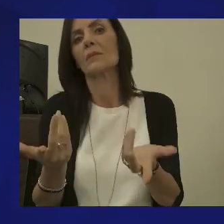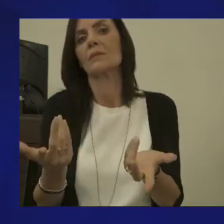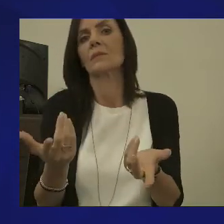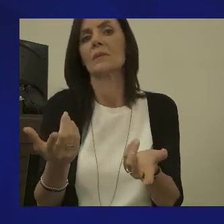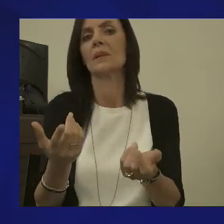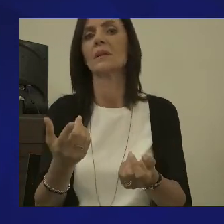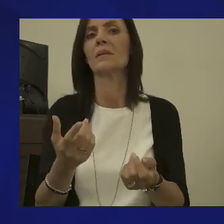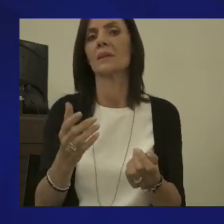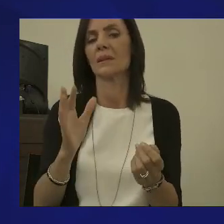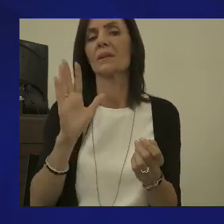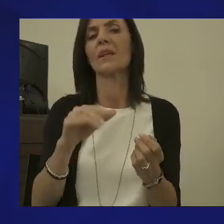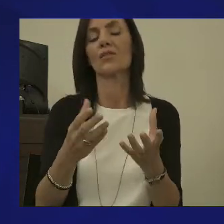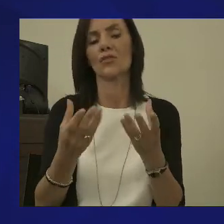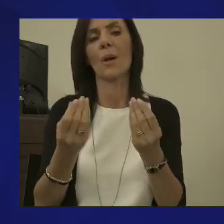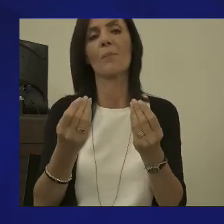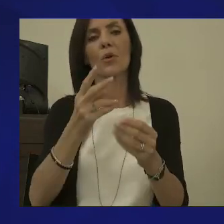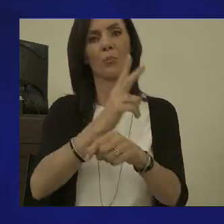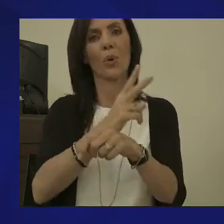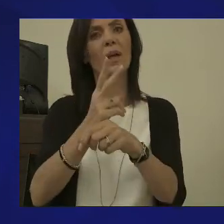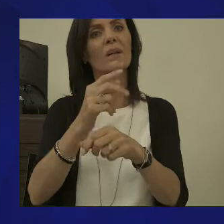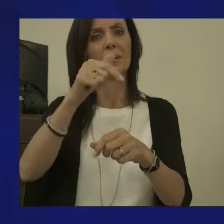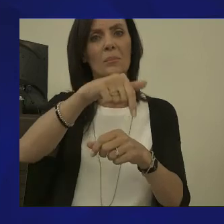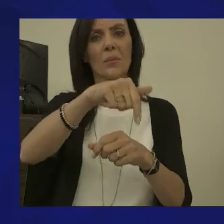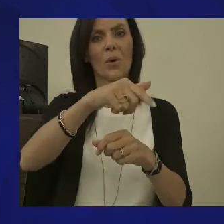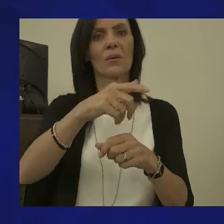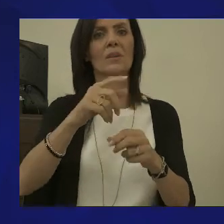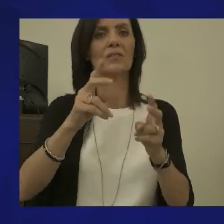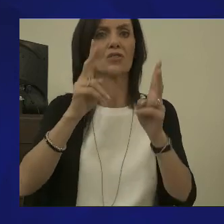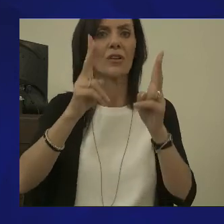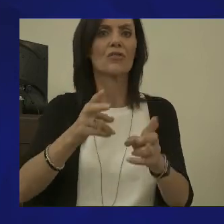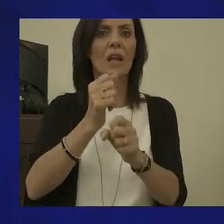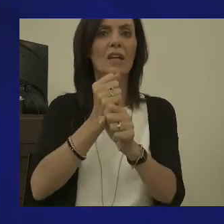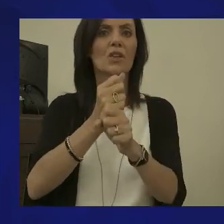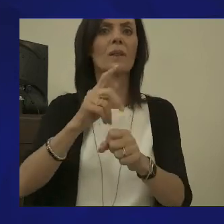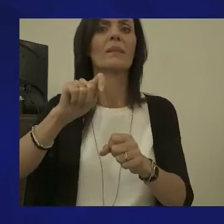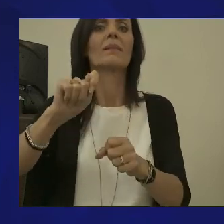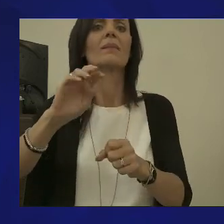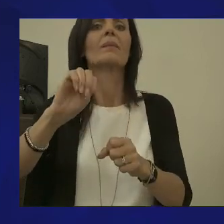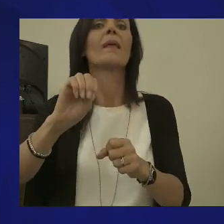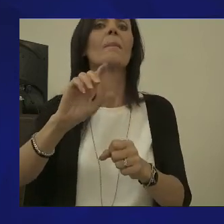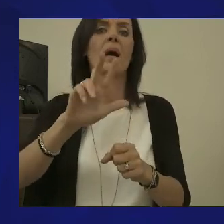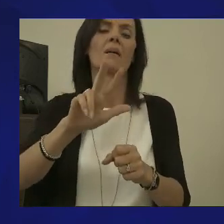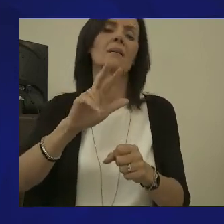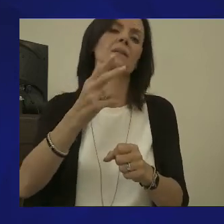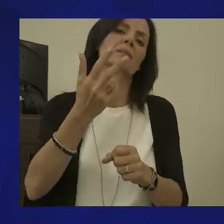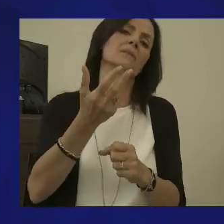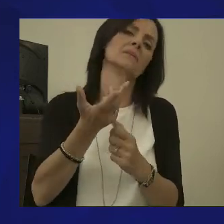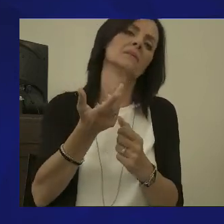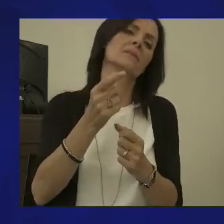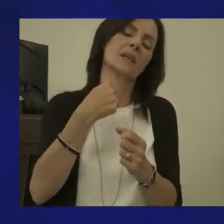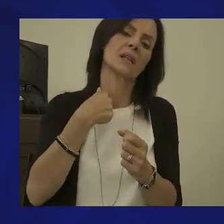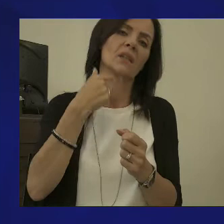לעשות דיונים, כי יש לא מעט פרויקטים שם שיכולים לעשות תמ"א 38-3, לאן נגיע? אז אני מבקש קודם